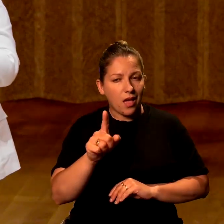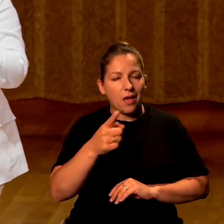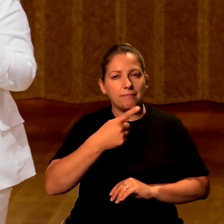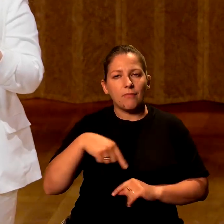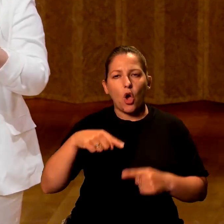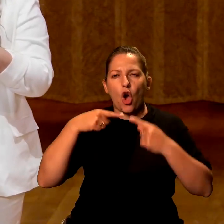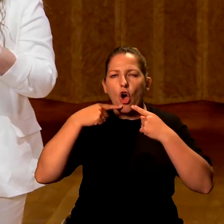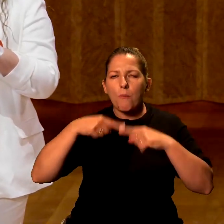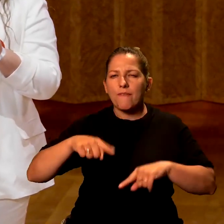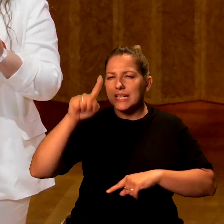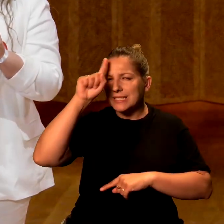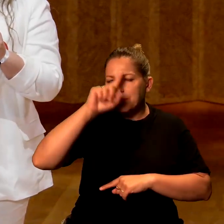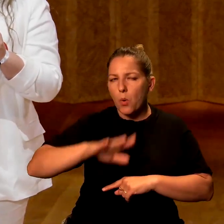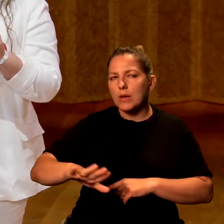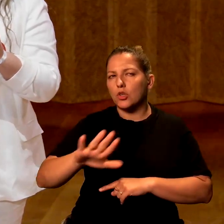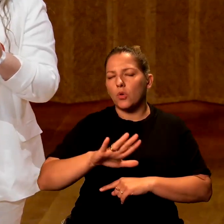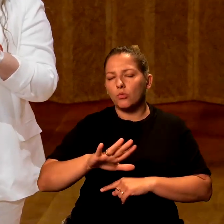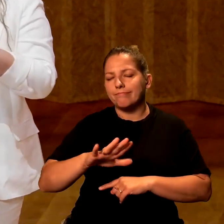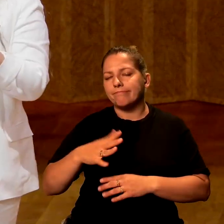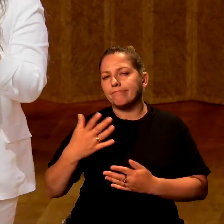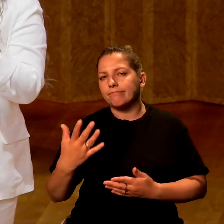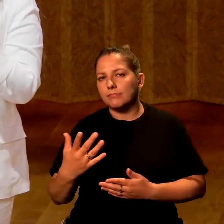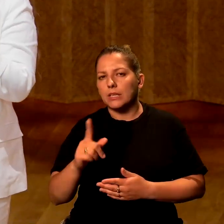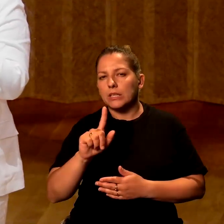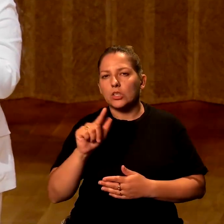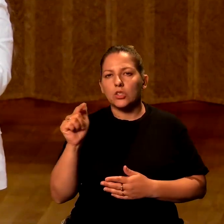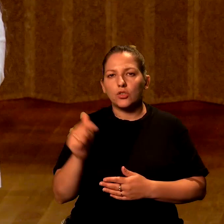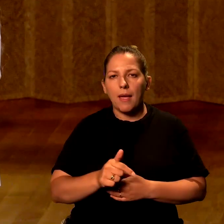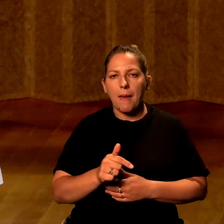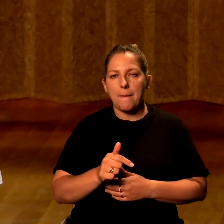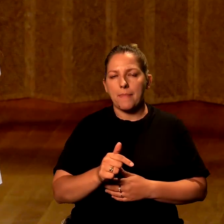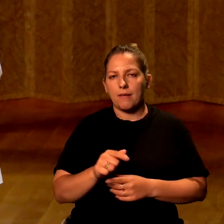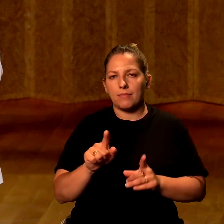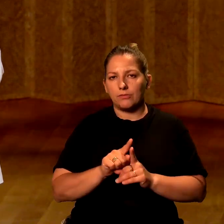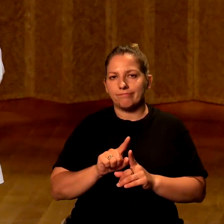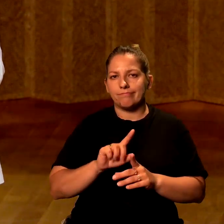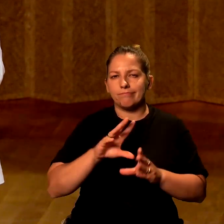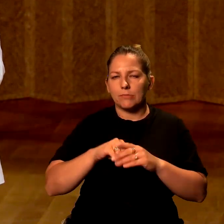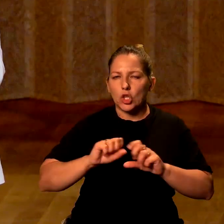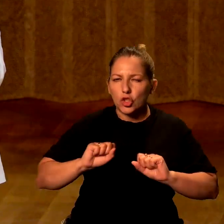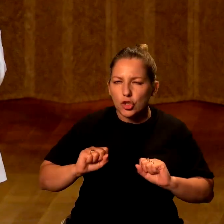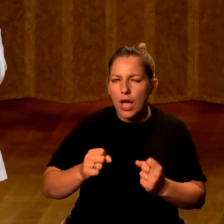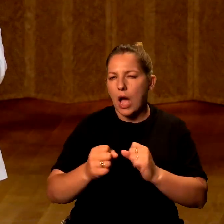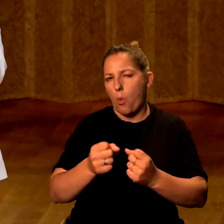odpowiedzialność społeczna mówi, że należy też włączyć jakieś działania.